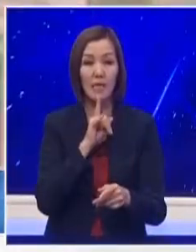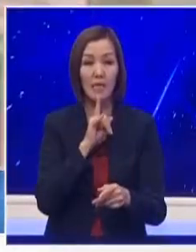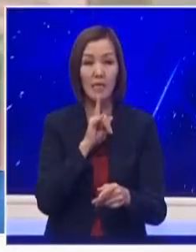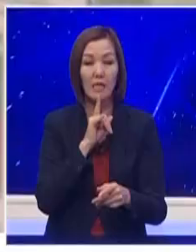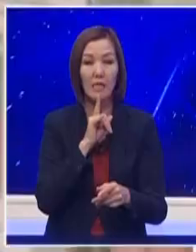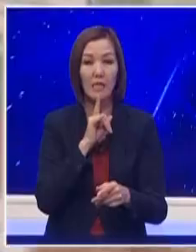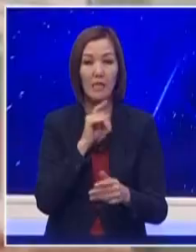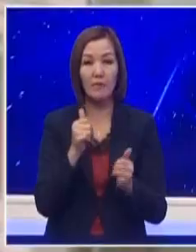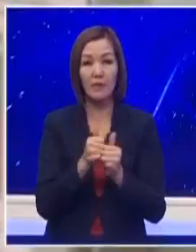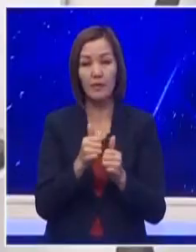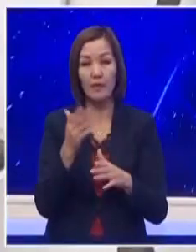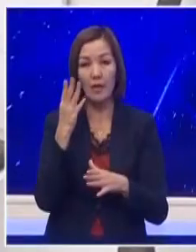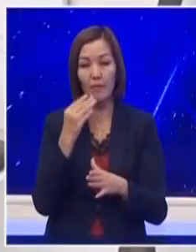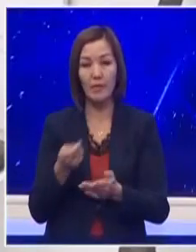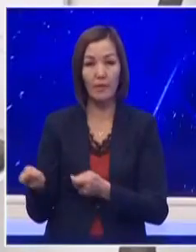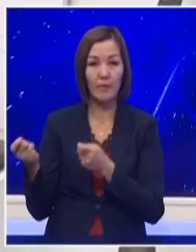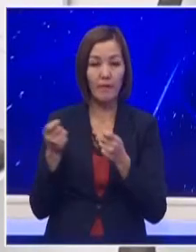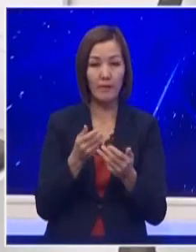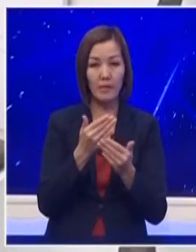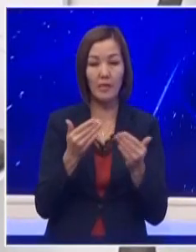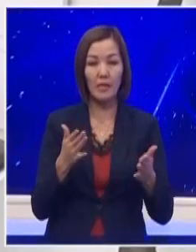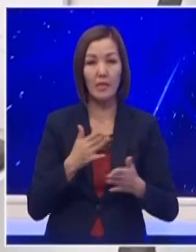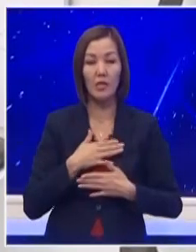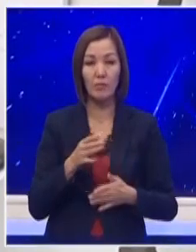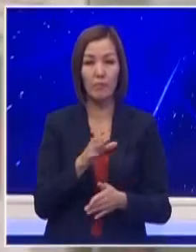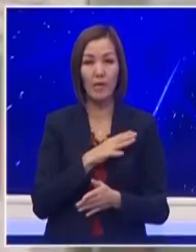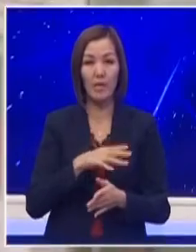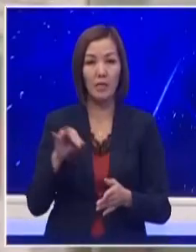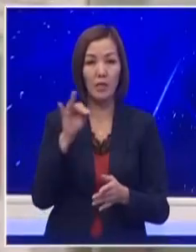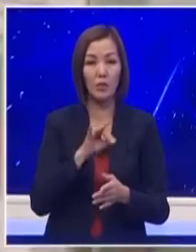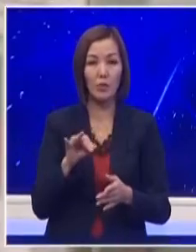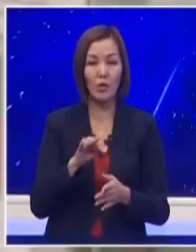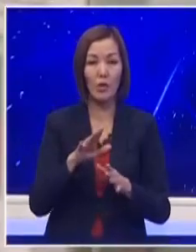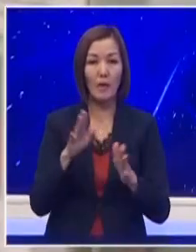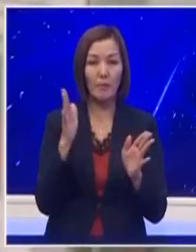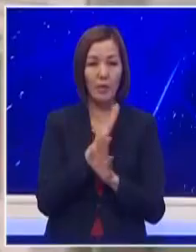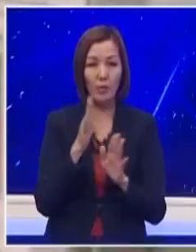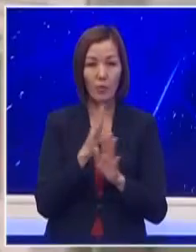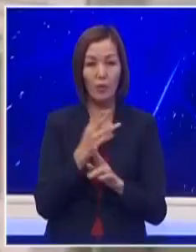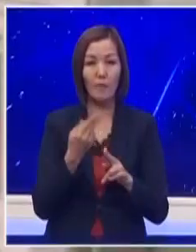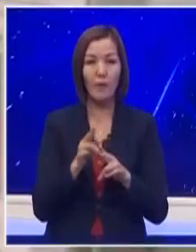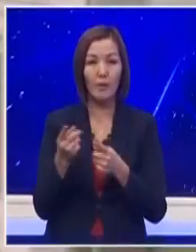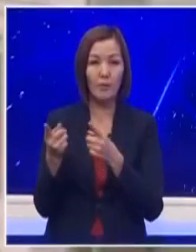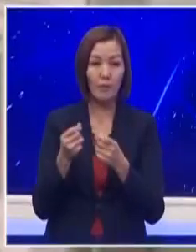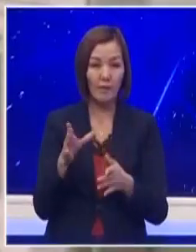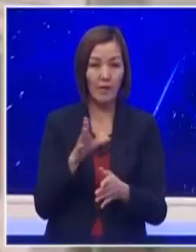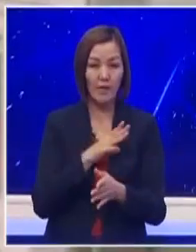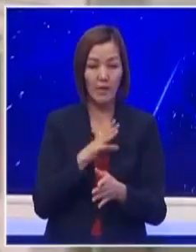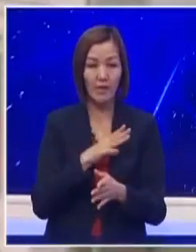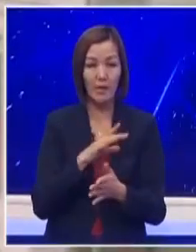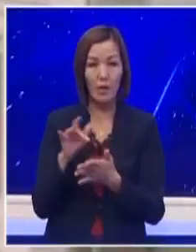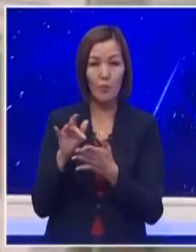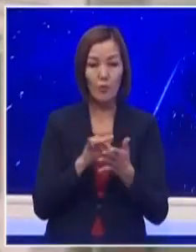спадал маты нам привозили в наш край очень богат историей природы Поэтому привлекал всегда